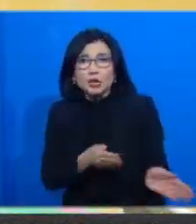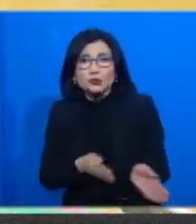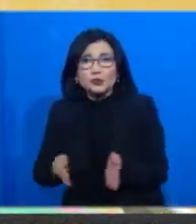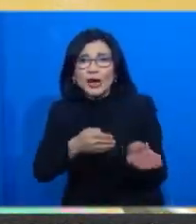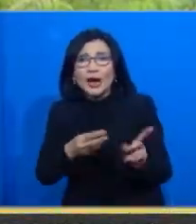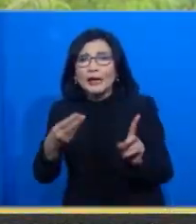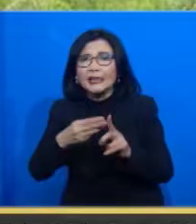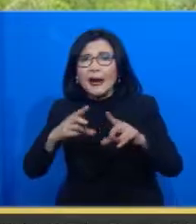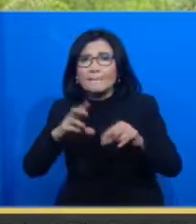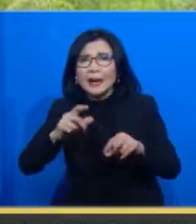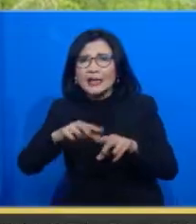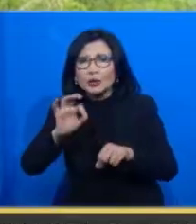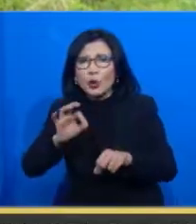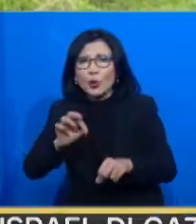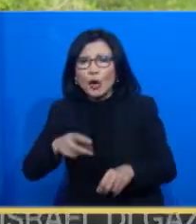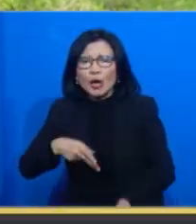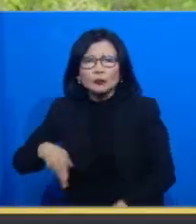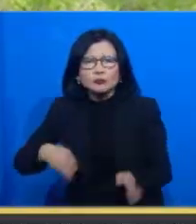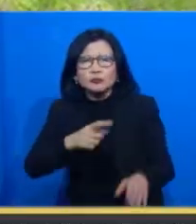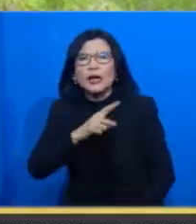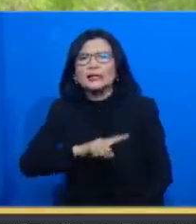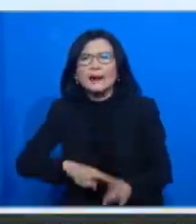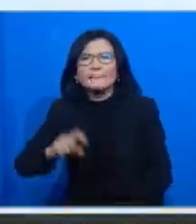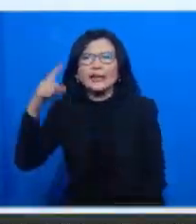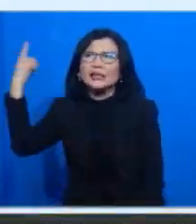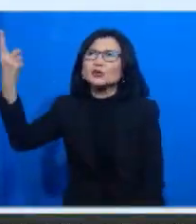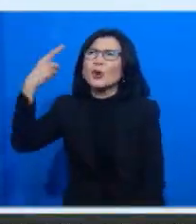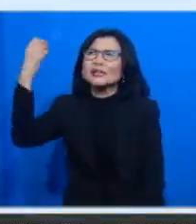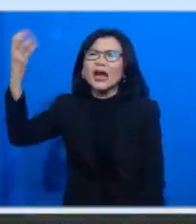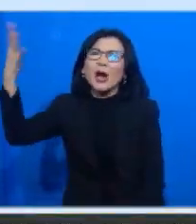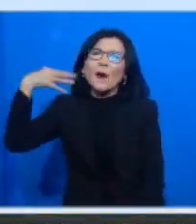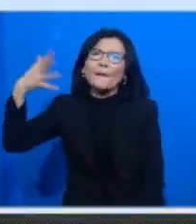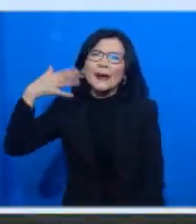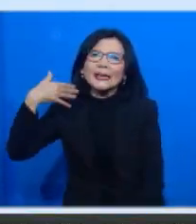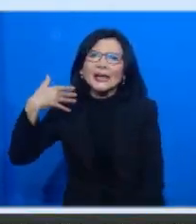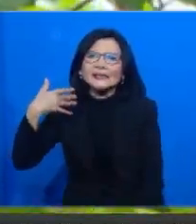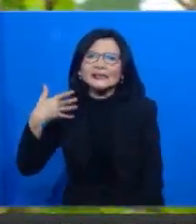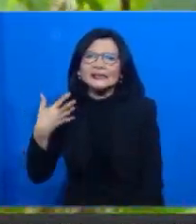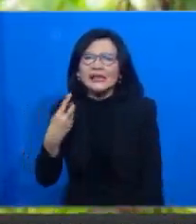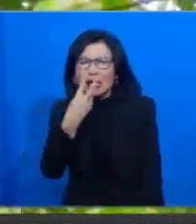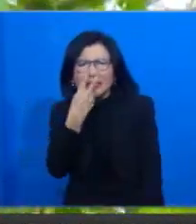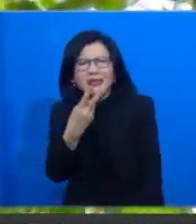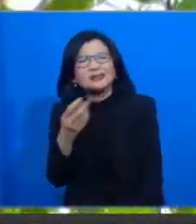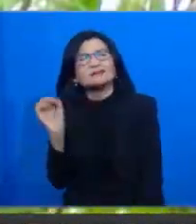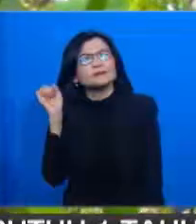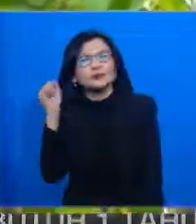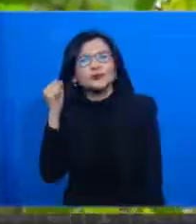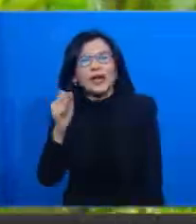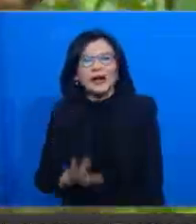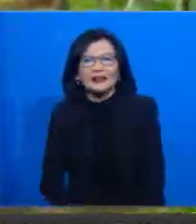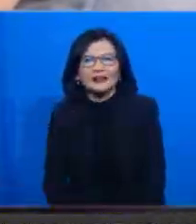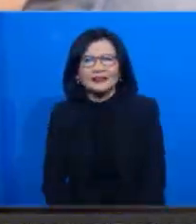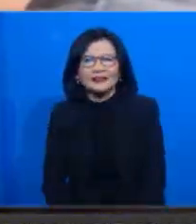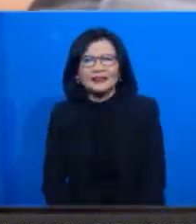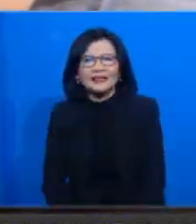kami mengelilingi Pulau Curiak. Sayang karena cuaca yang sangat panas, bekantan tidak banyak terlihat. Amalia juga